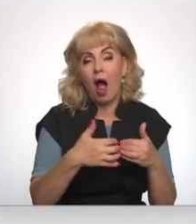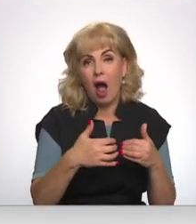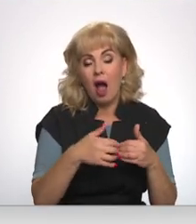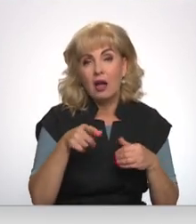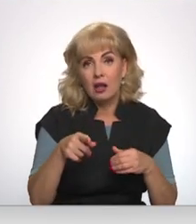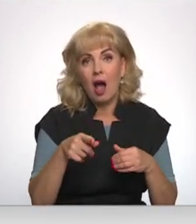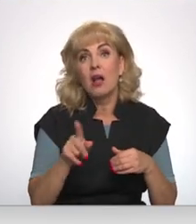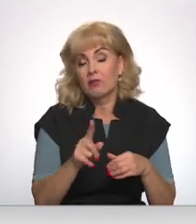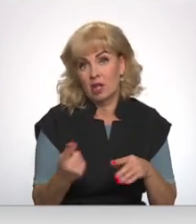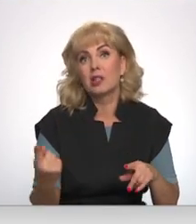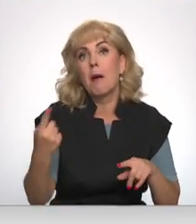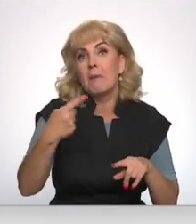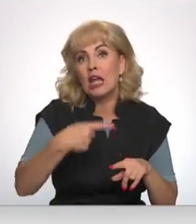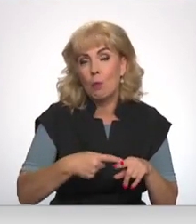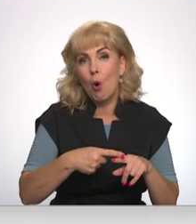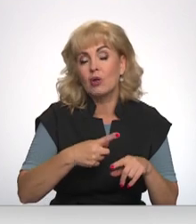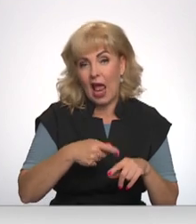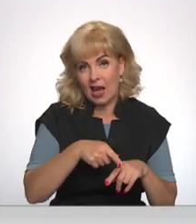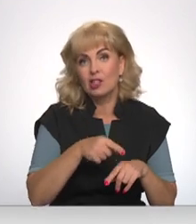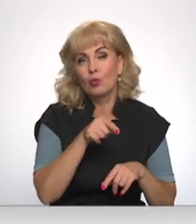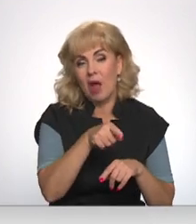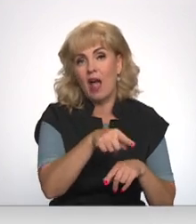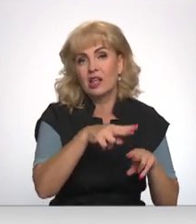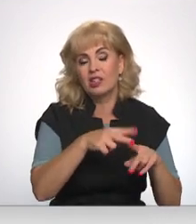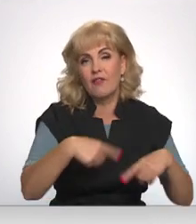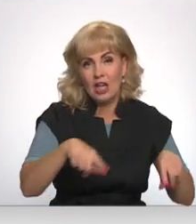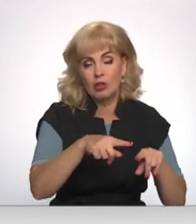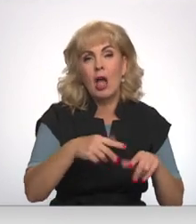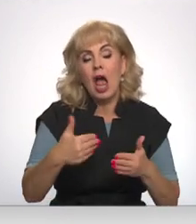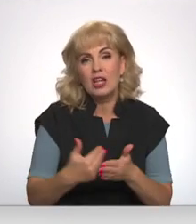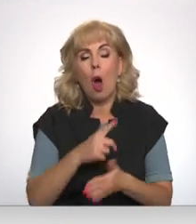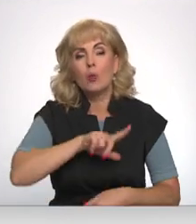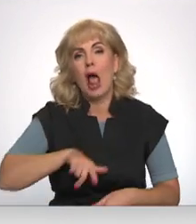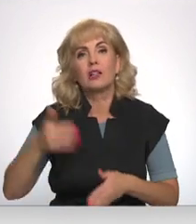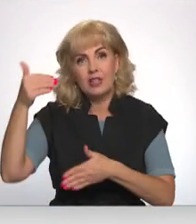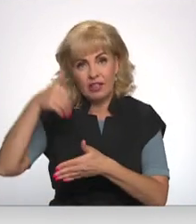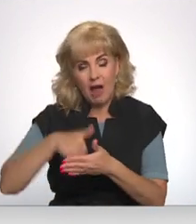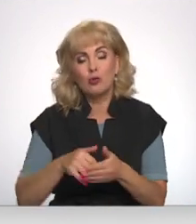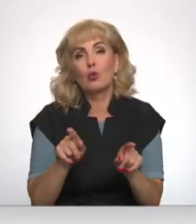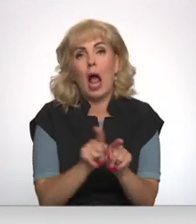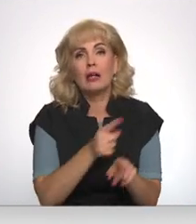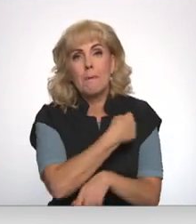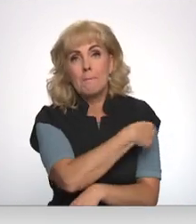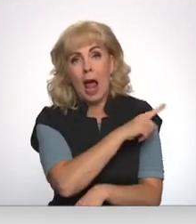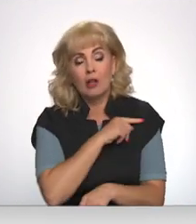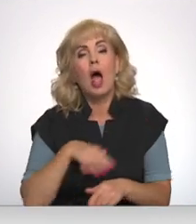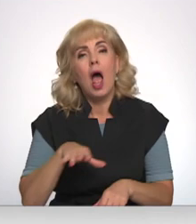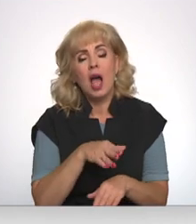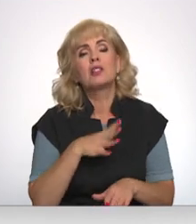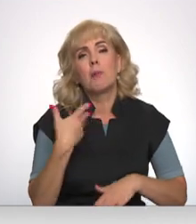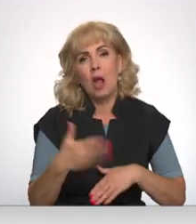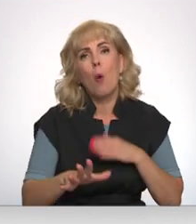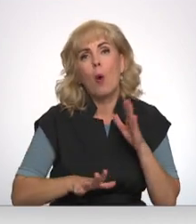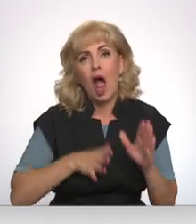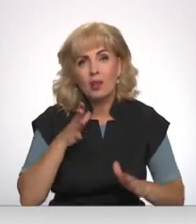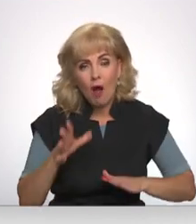Tas ir gandrīz tā kā tāda jauna vēstures lapus mūsu medicīnā. Mēs esam gatavojušies